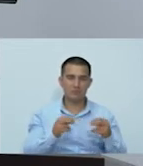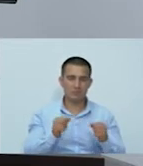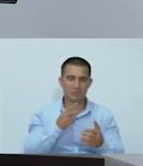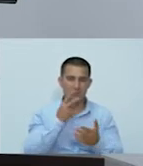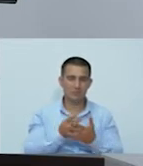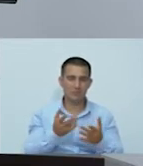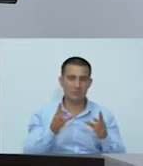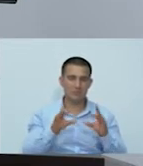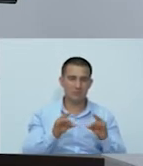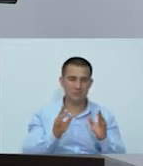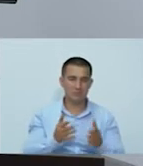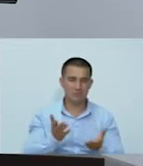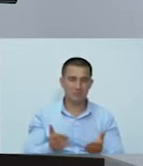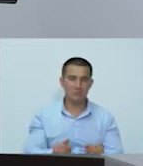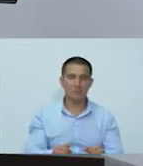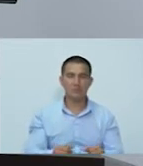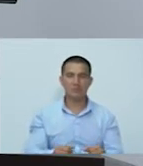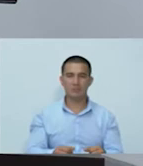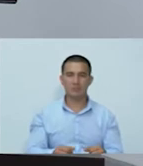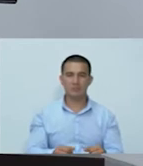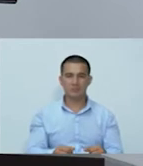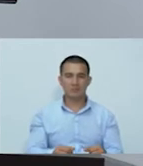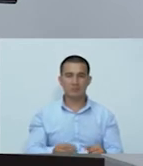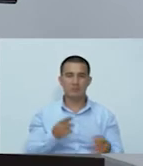Yopishtirib olamiz va